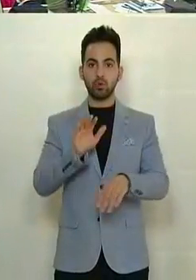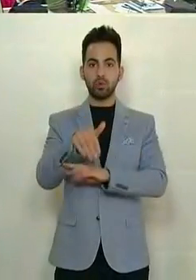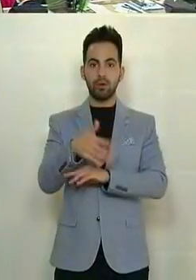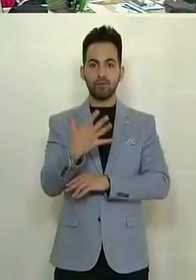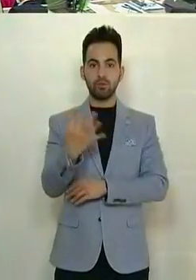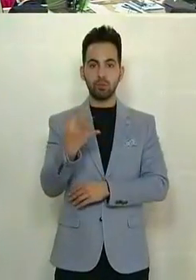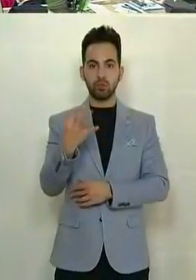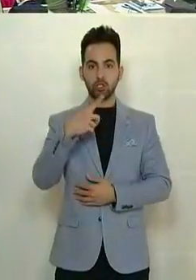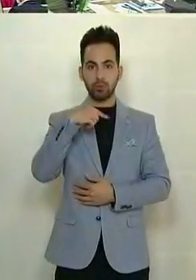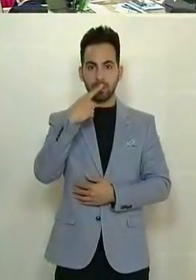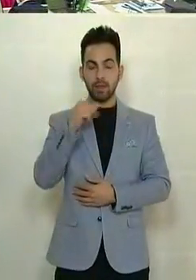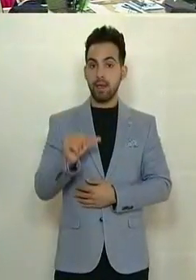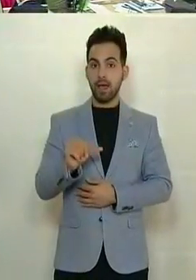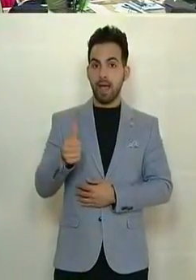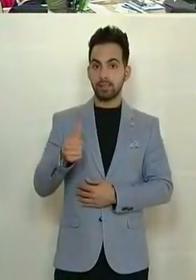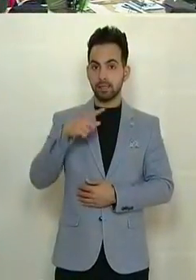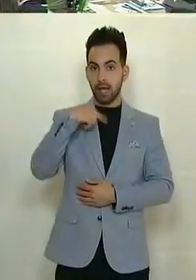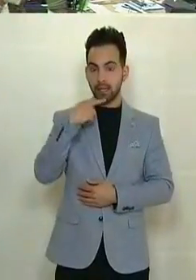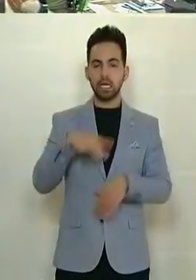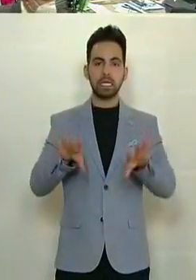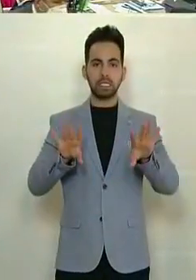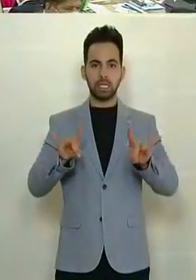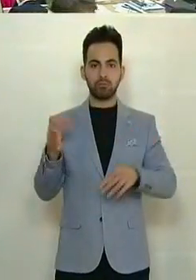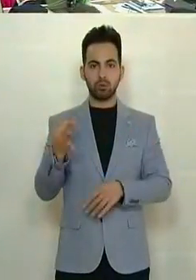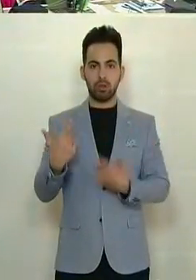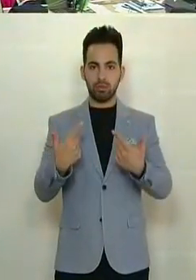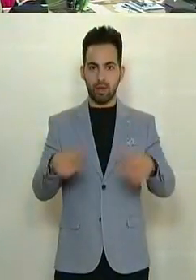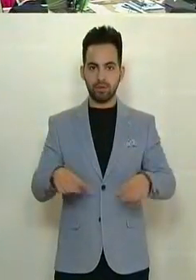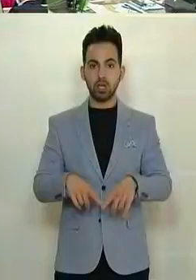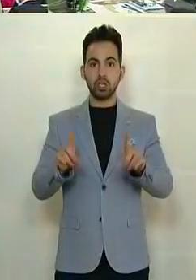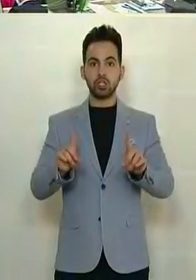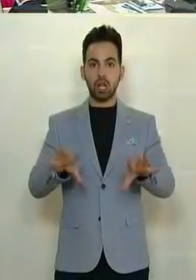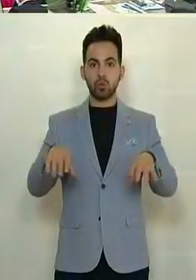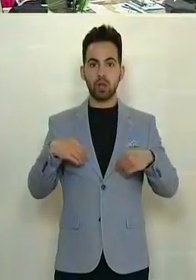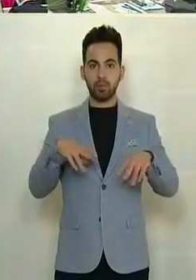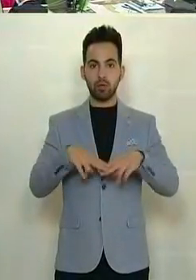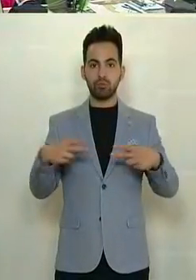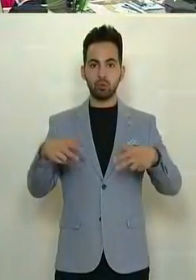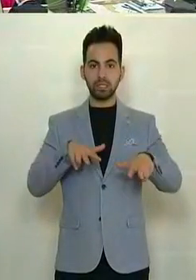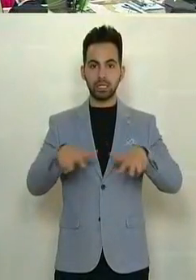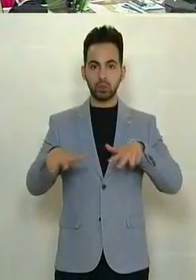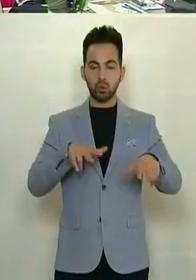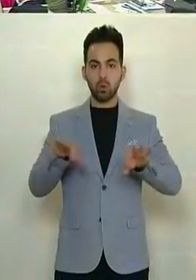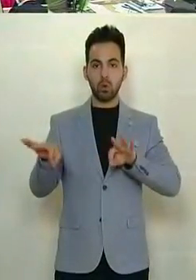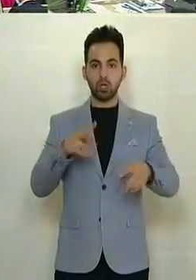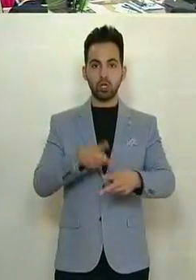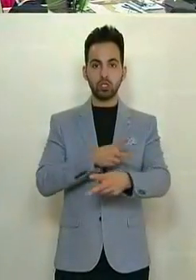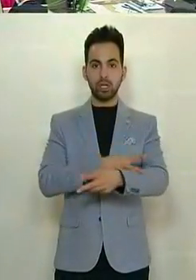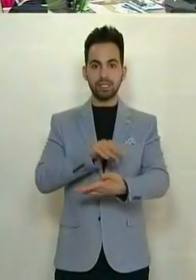mit denen ja jetzt das Tragen eines Mund-Nasen-Schutzes in der Schule verordnet wurde. Oder zum Wort gemeldeten